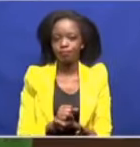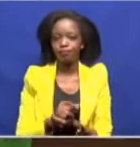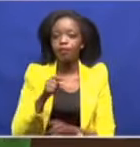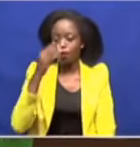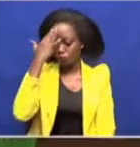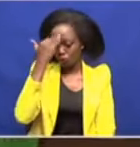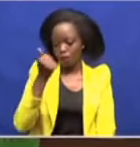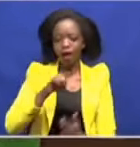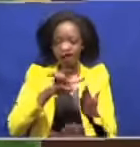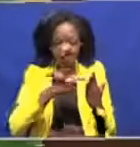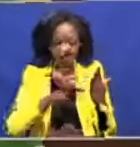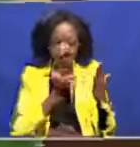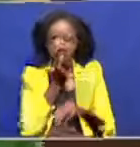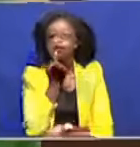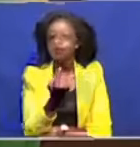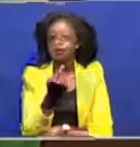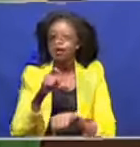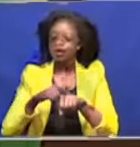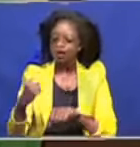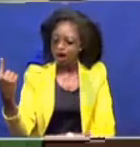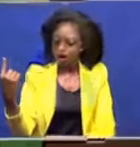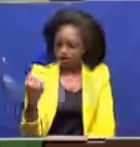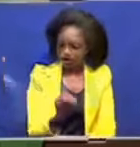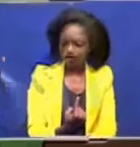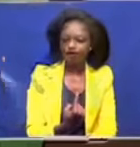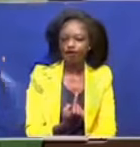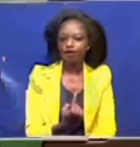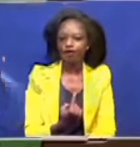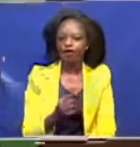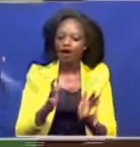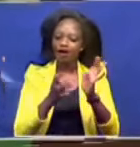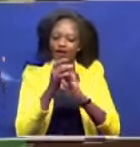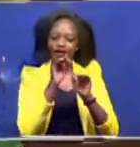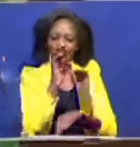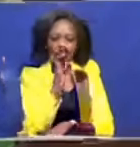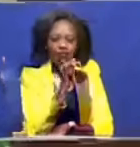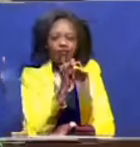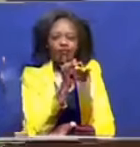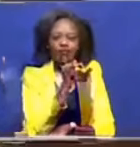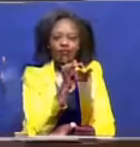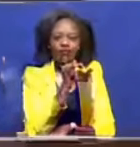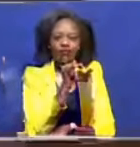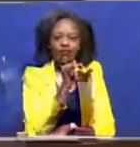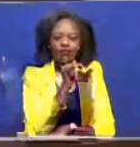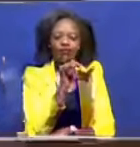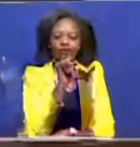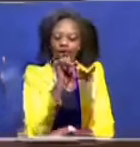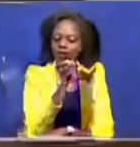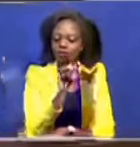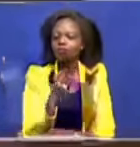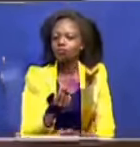maana tunaelezwa ya kwamba walipofika mle, aliwauliza swali, akawauliza,